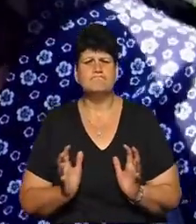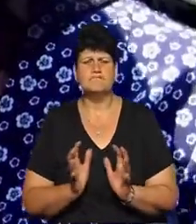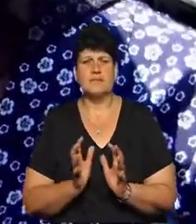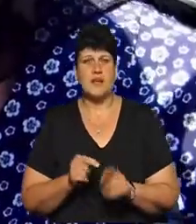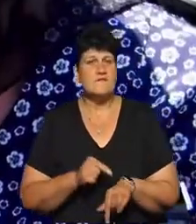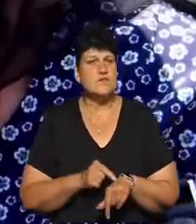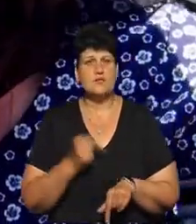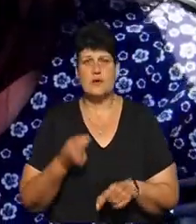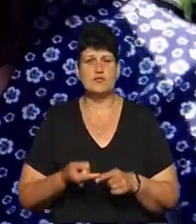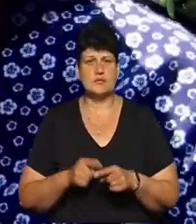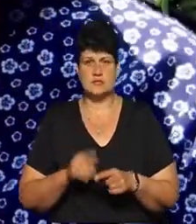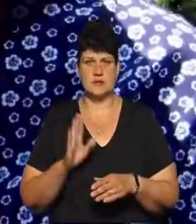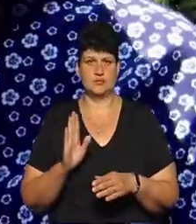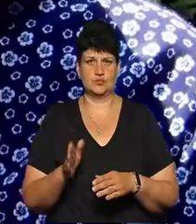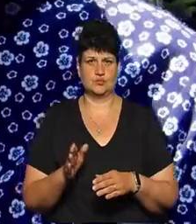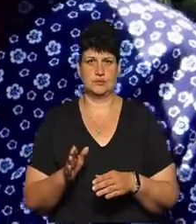що він у Угорщині був